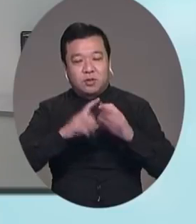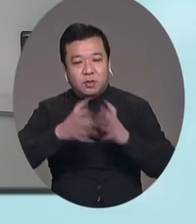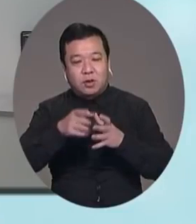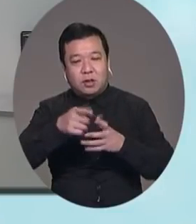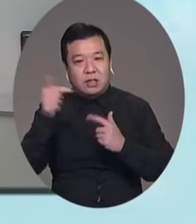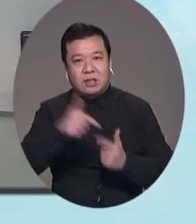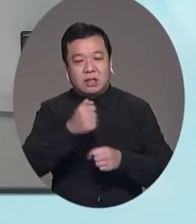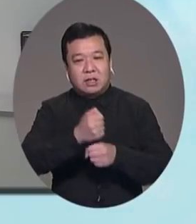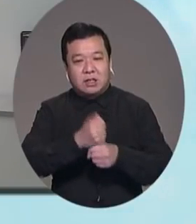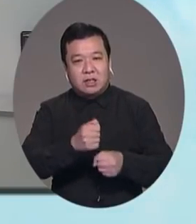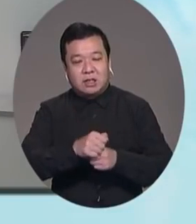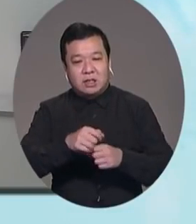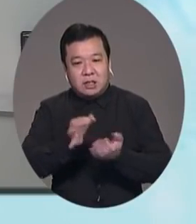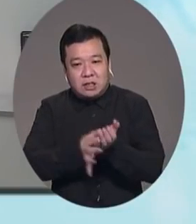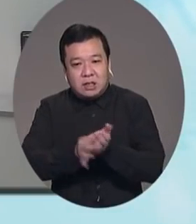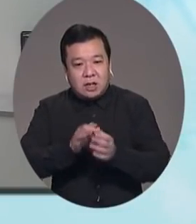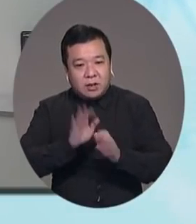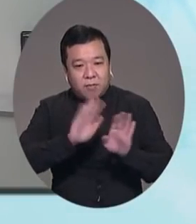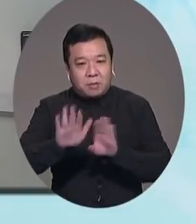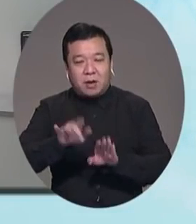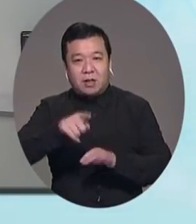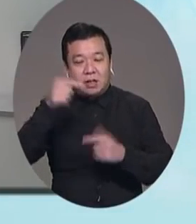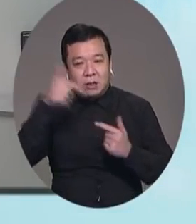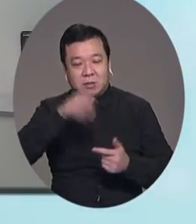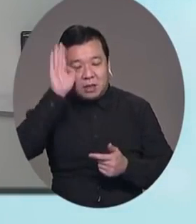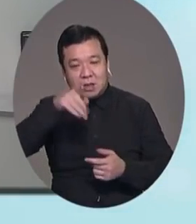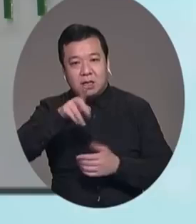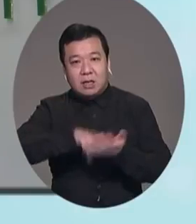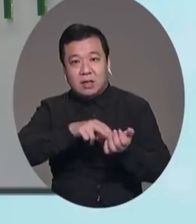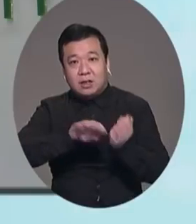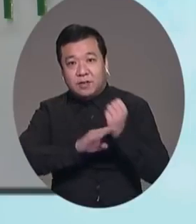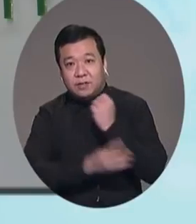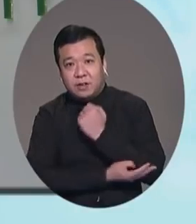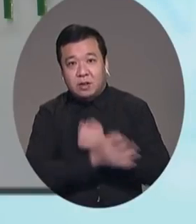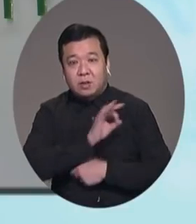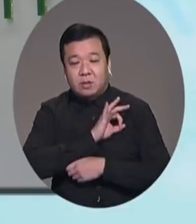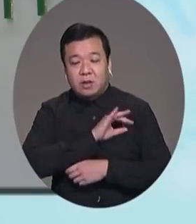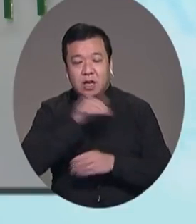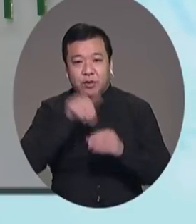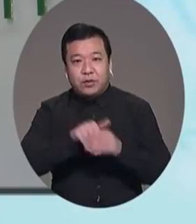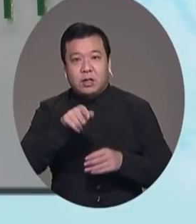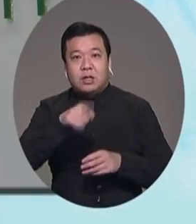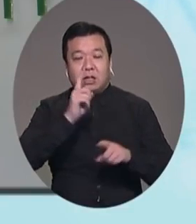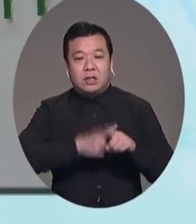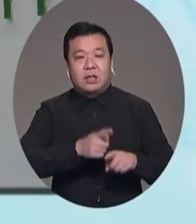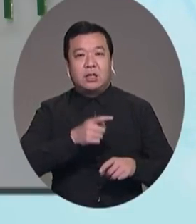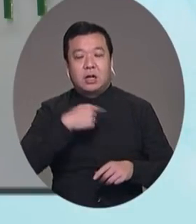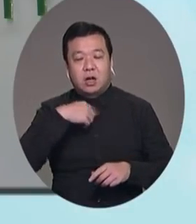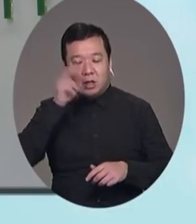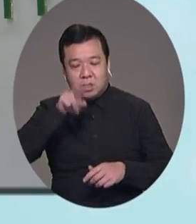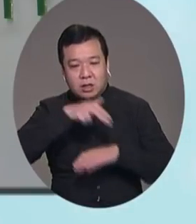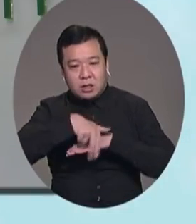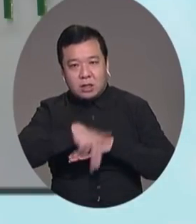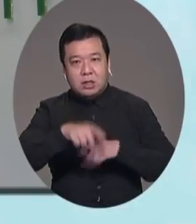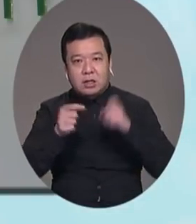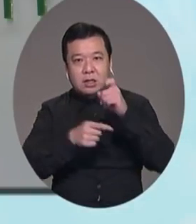续地区服务，那会不会影响民主党参选今年年底的立法会选举呢？罗建熙就重申会按计划在